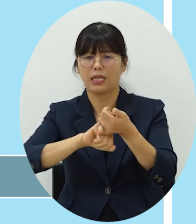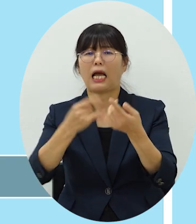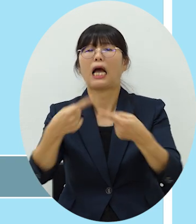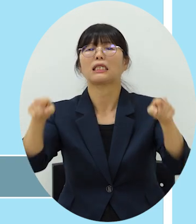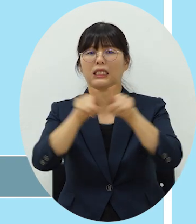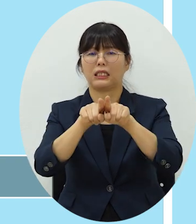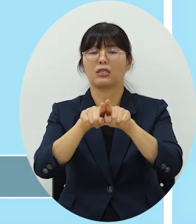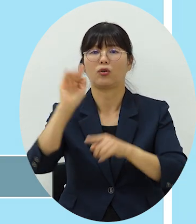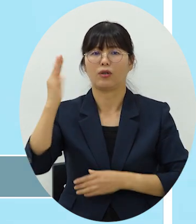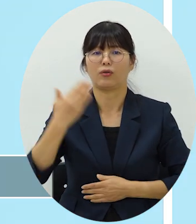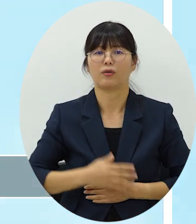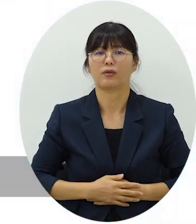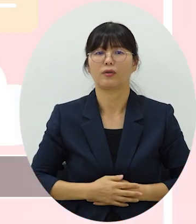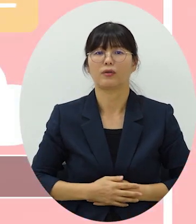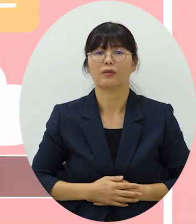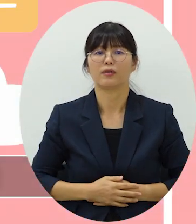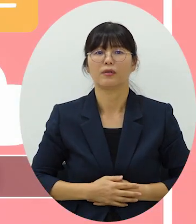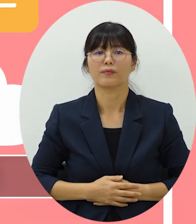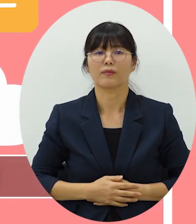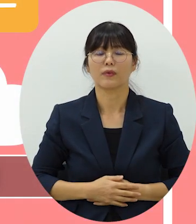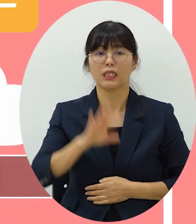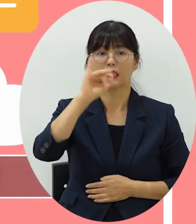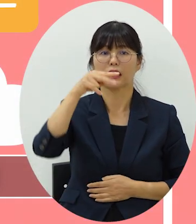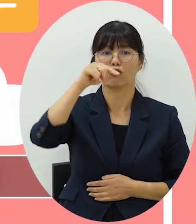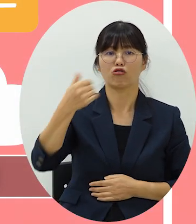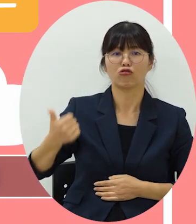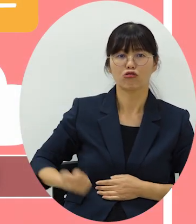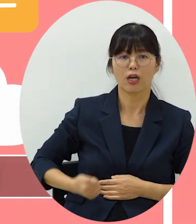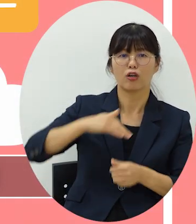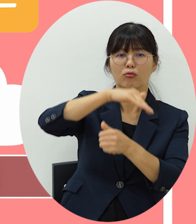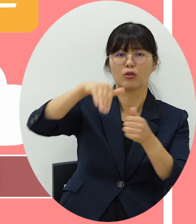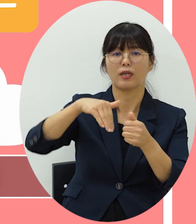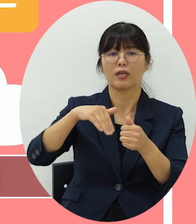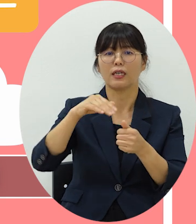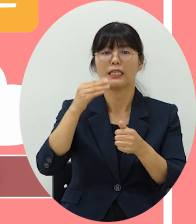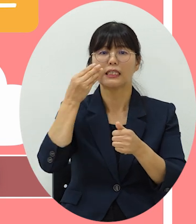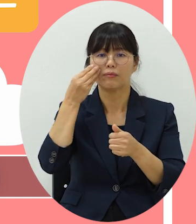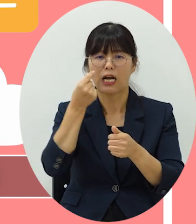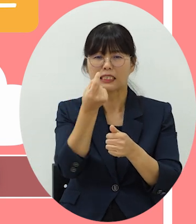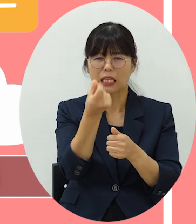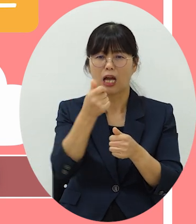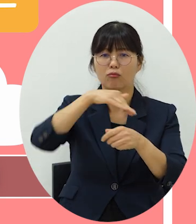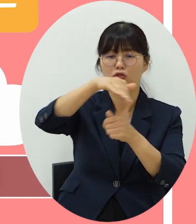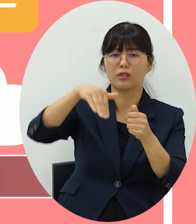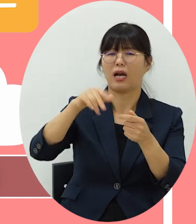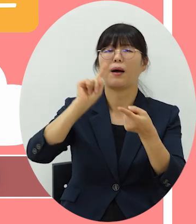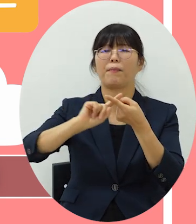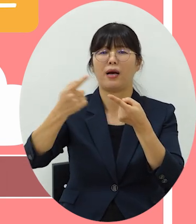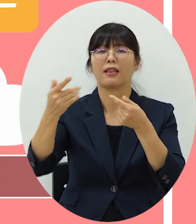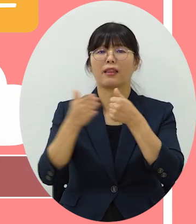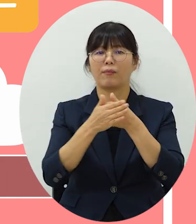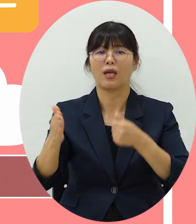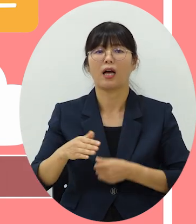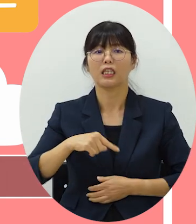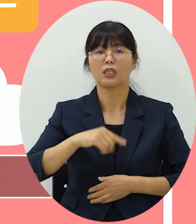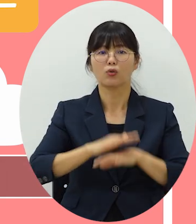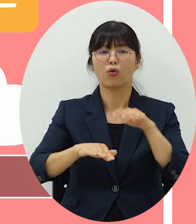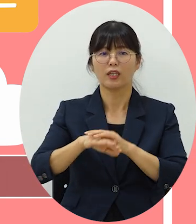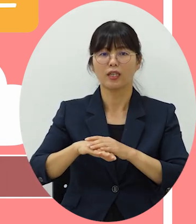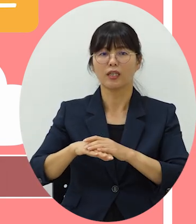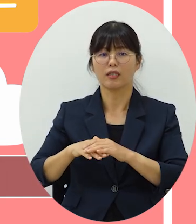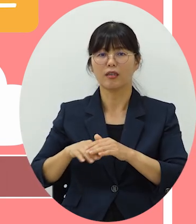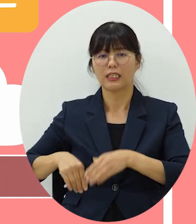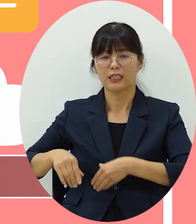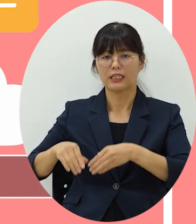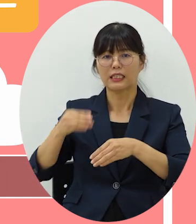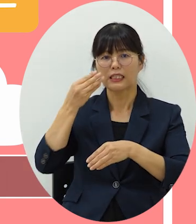반드시 병행하도록 합니다. 인슐린 주사 부위로 피하 지방이 적은 부위는 적합하지 않으므로 손으로 피하 지방을